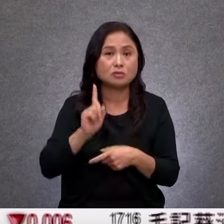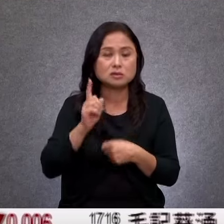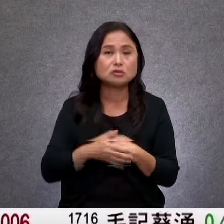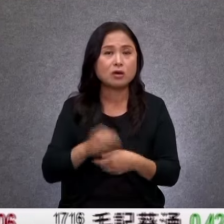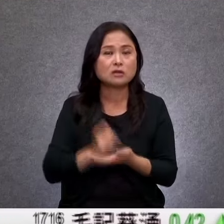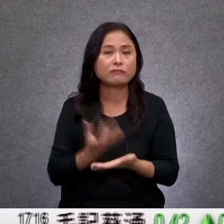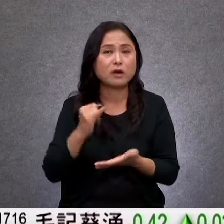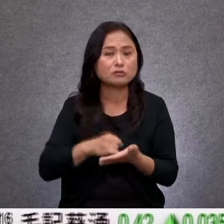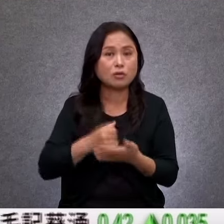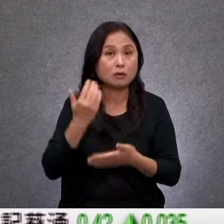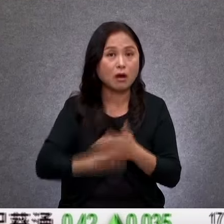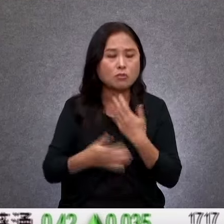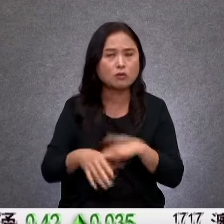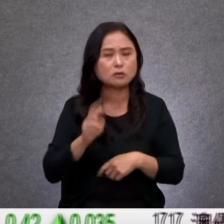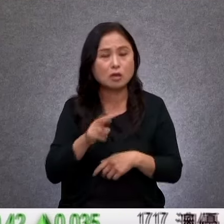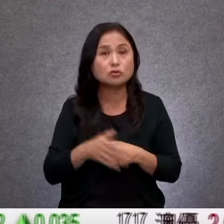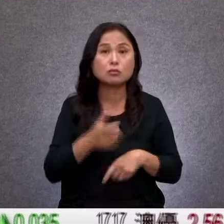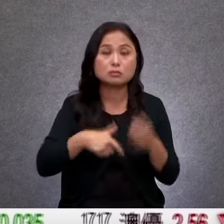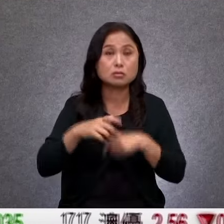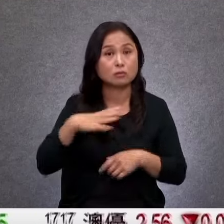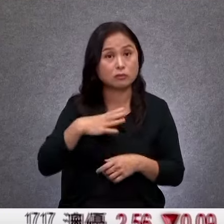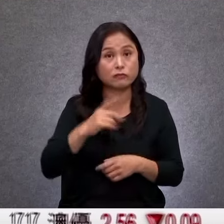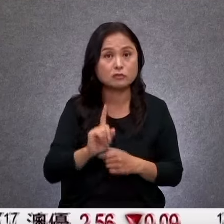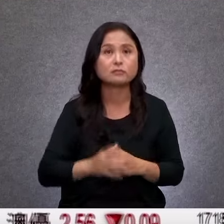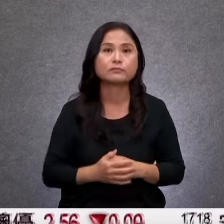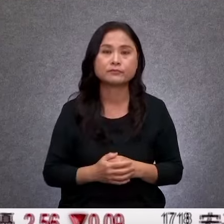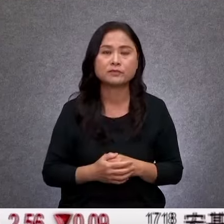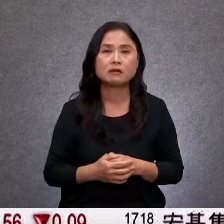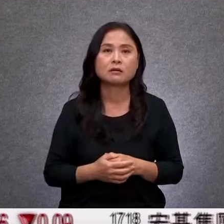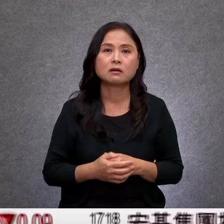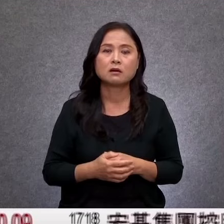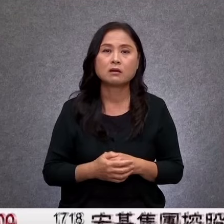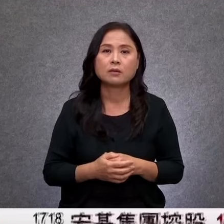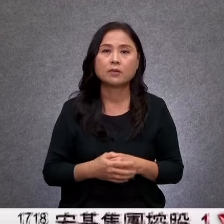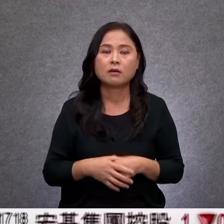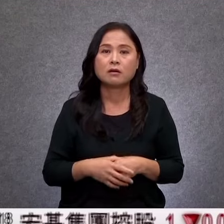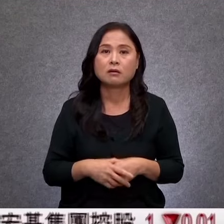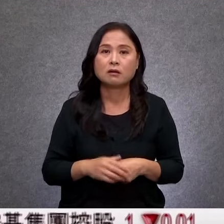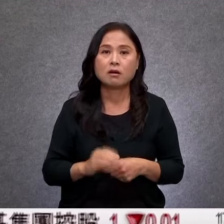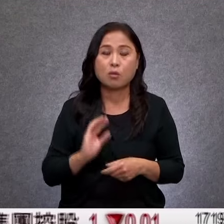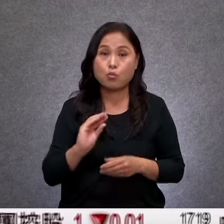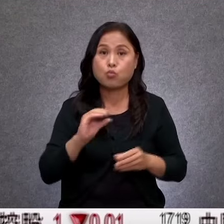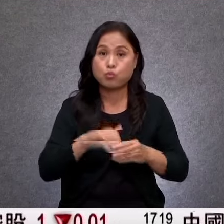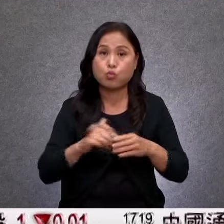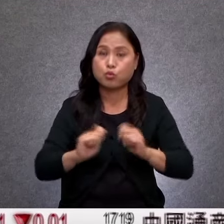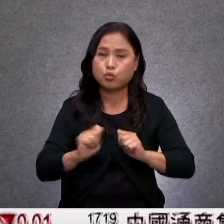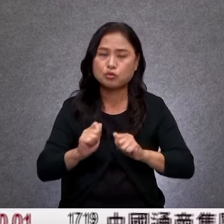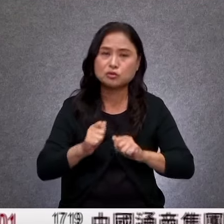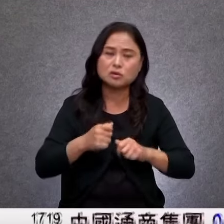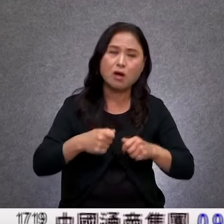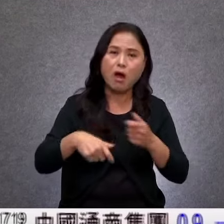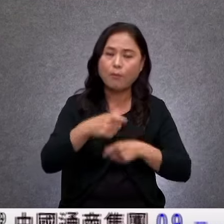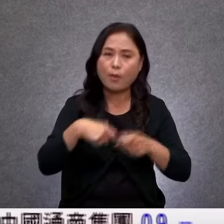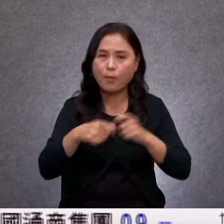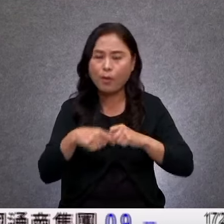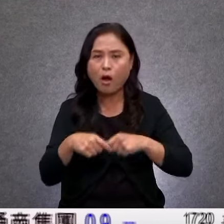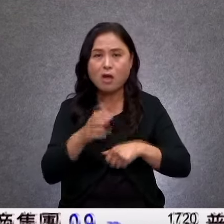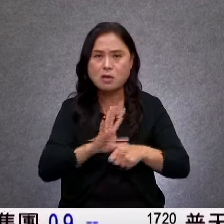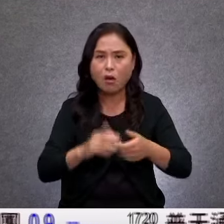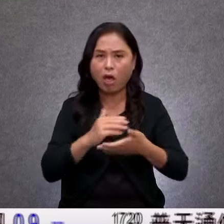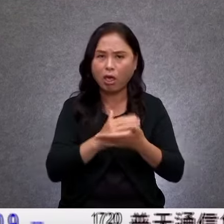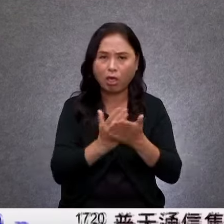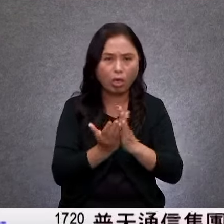到上次將個印花税減咗落嚟之後，市場嘅表現，可以咁講咧，就係喺個股市嘅流動